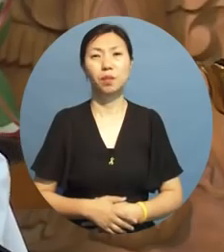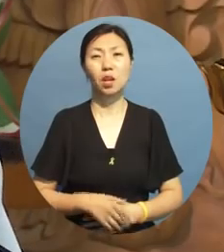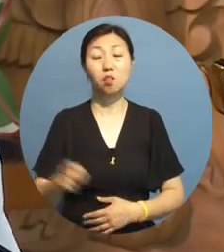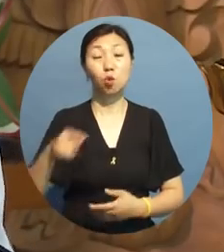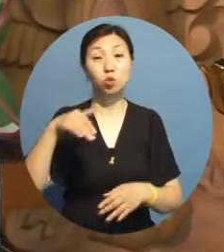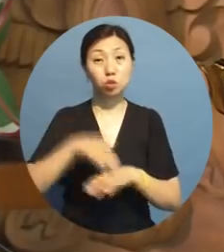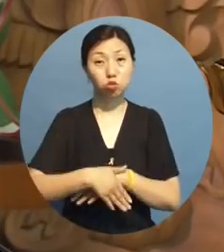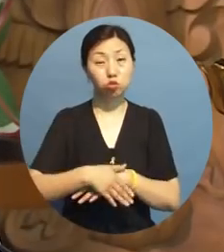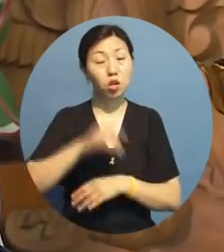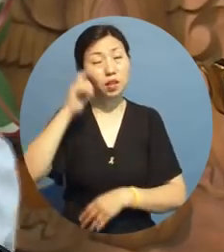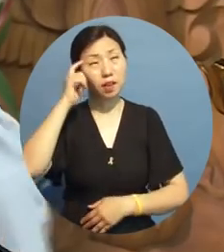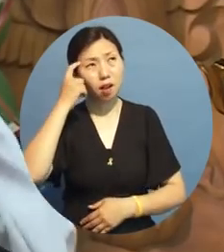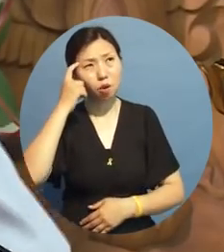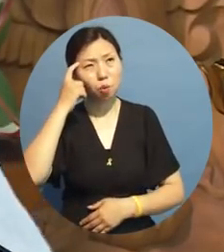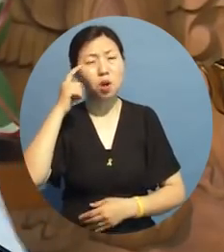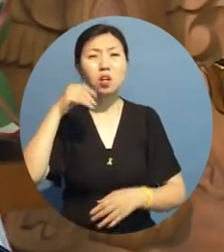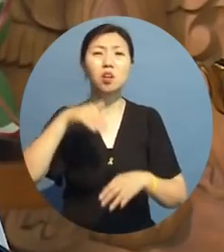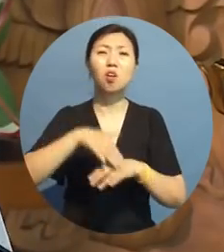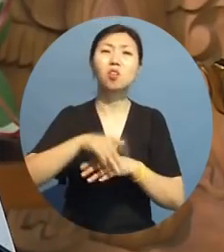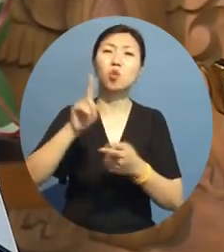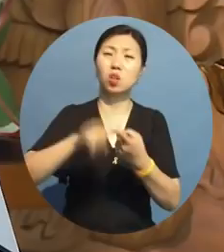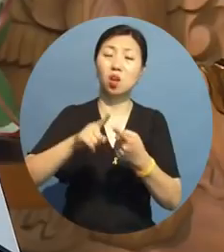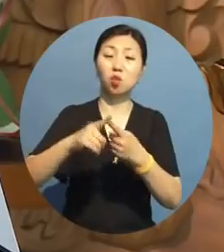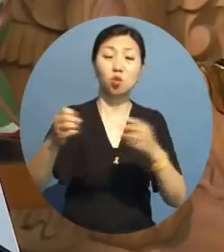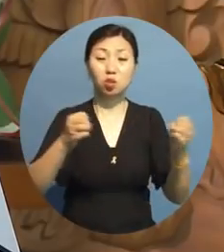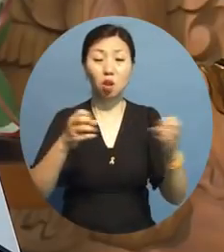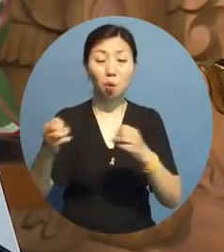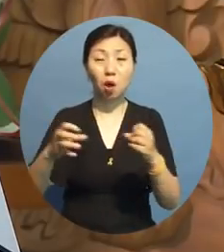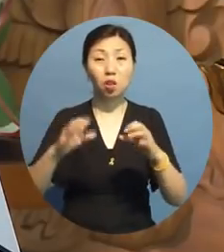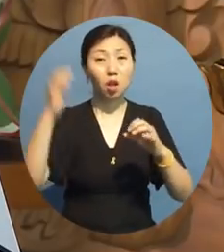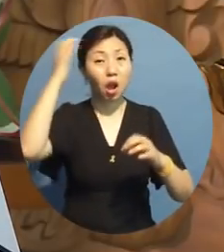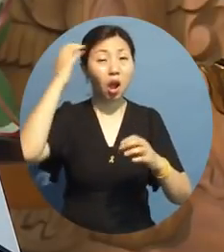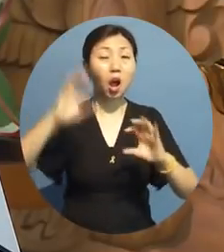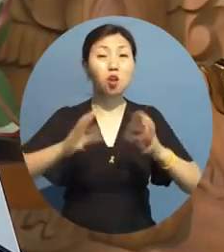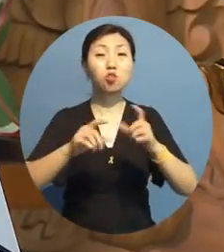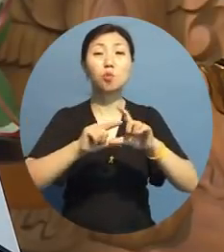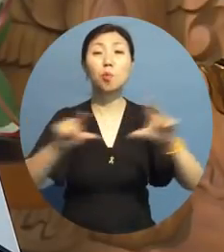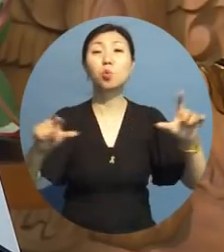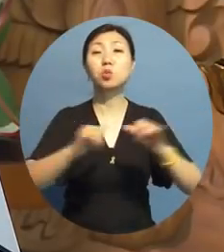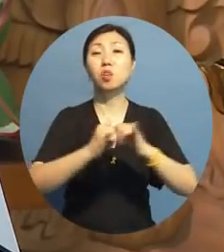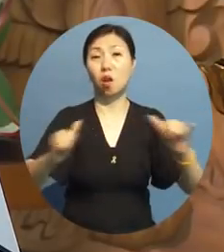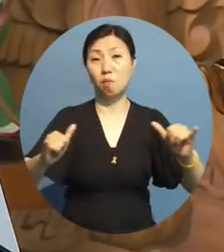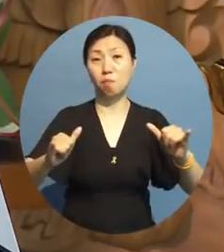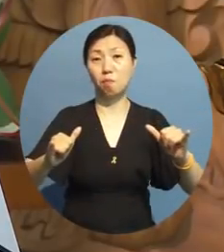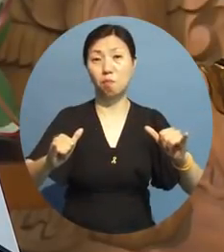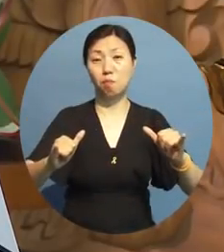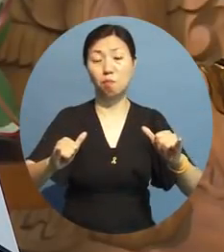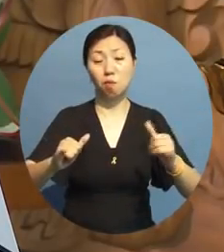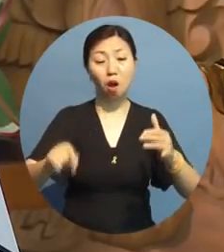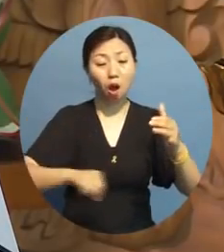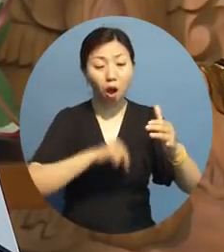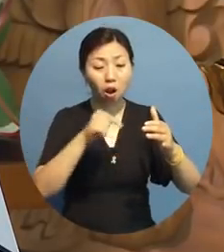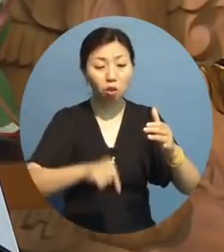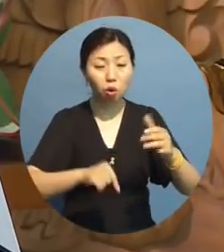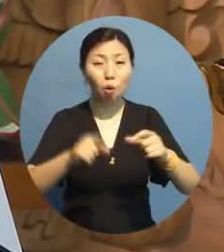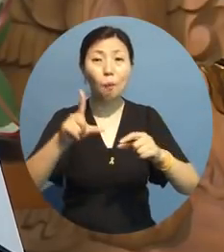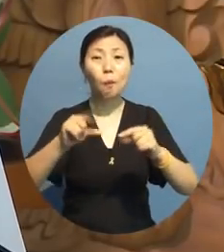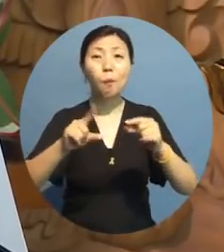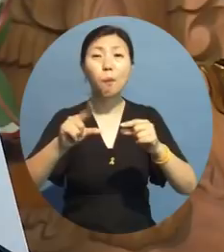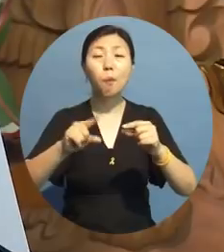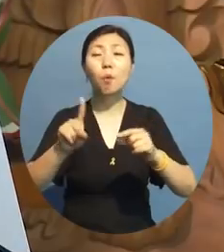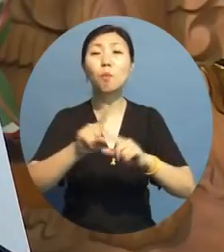이렇게 생각하고 이런 말하고 이런 대화하는 사람이 대한민국 일반인 중에 몇 명 되나? 거의 없잖아. 그럼